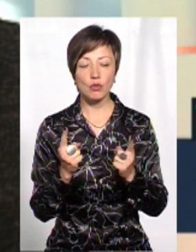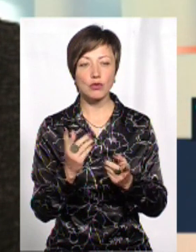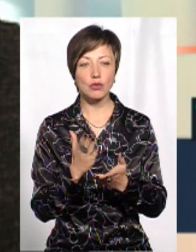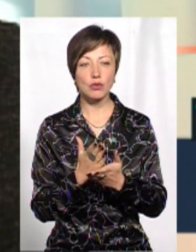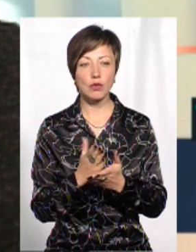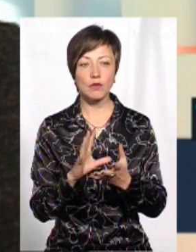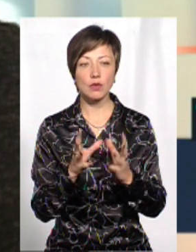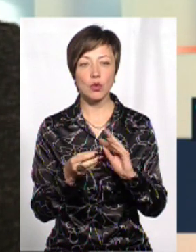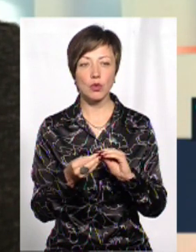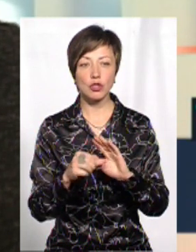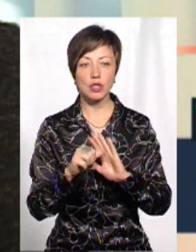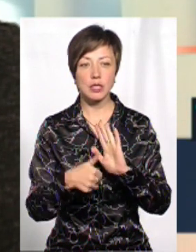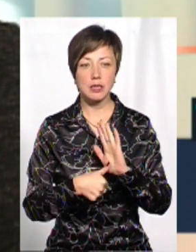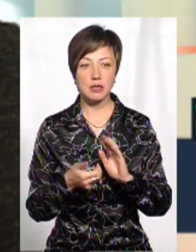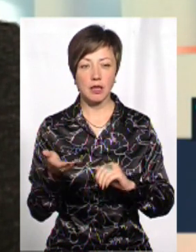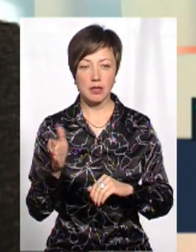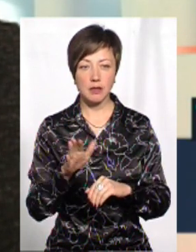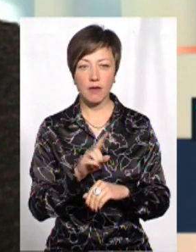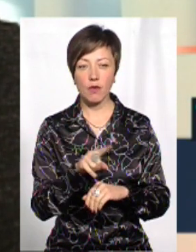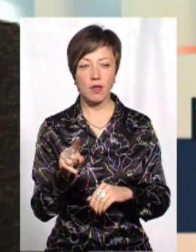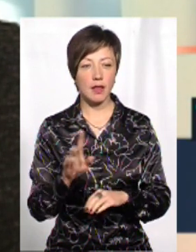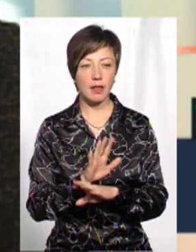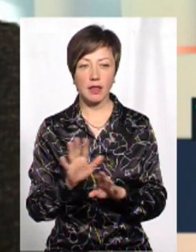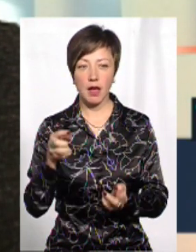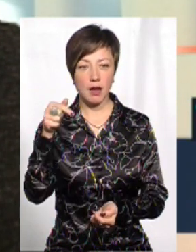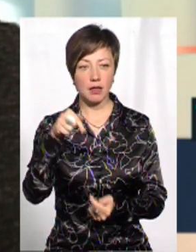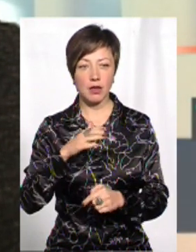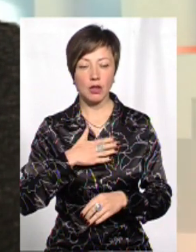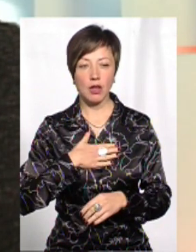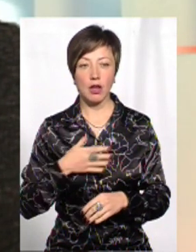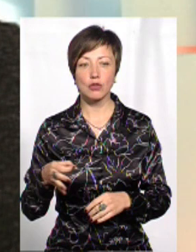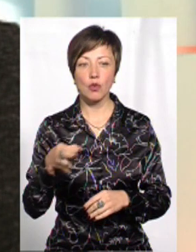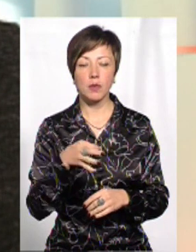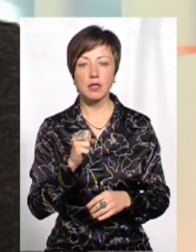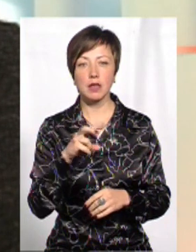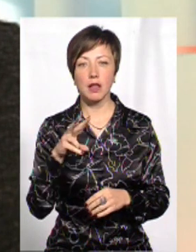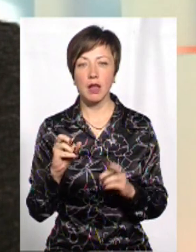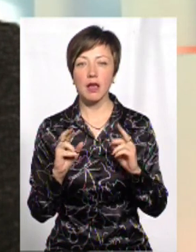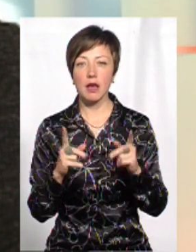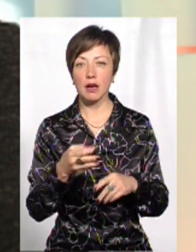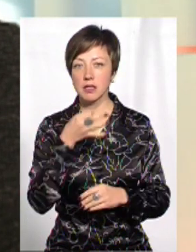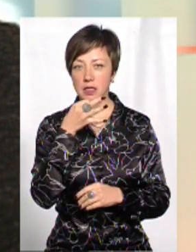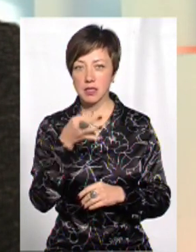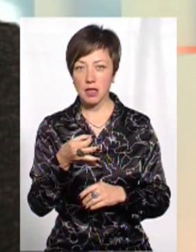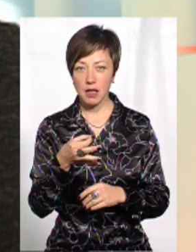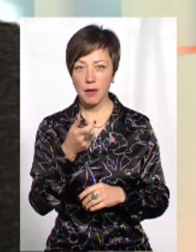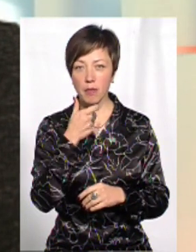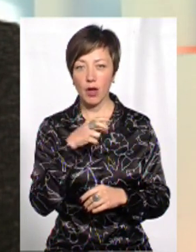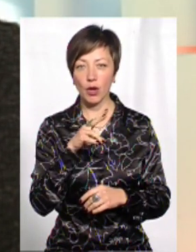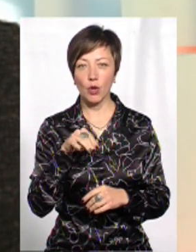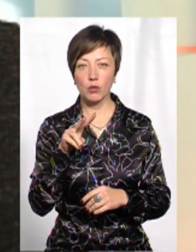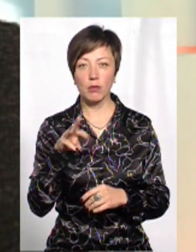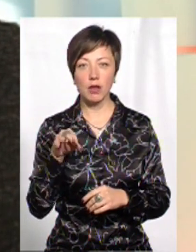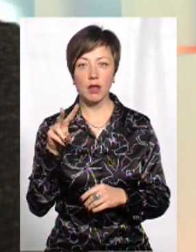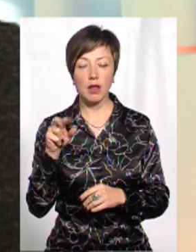що їх є всього лише 16. Вони не характерні є для нашої області, проте, як сказала пані Людмила, вони